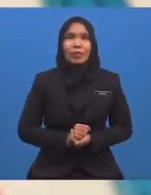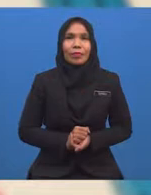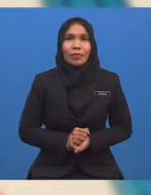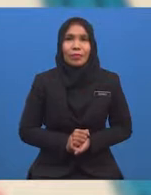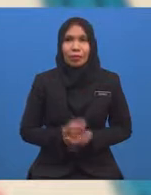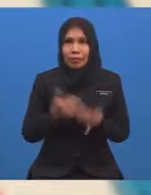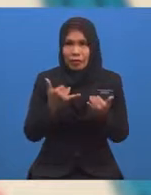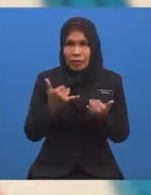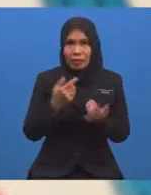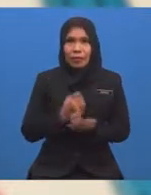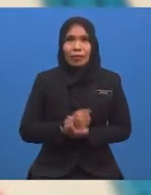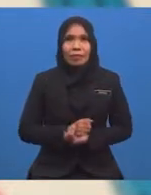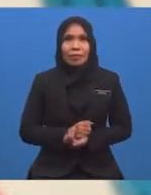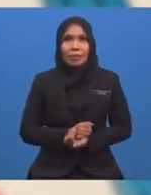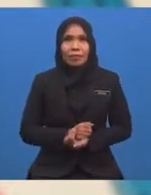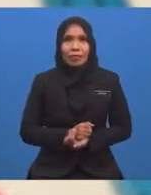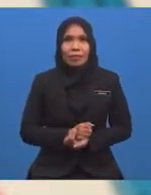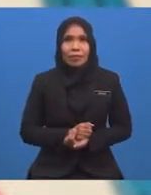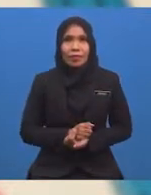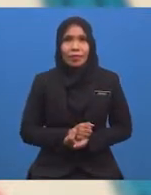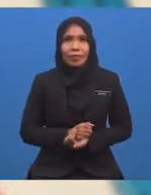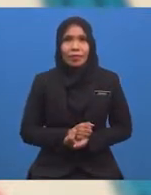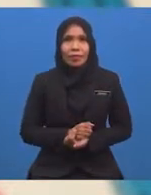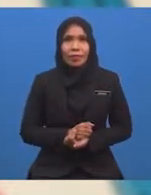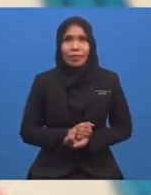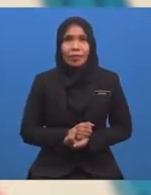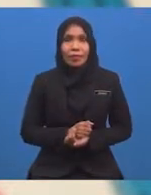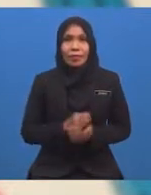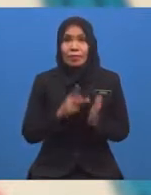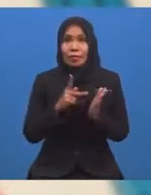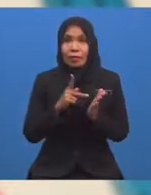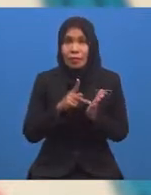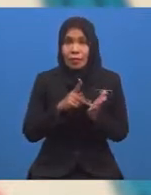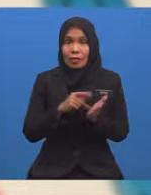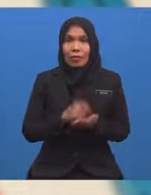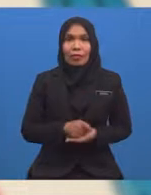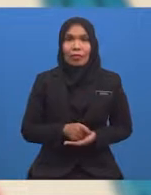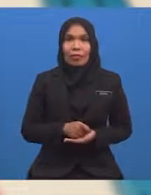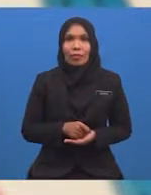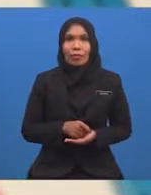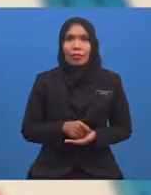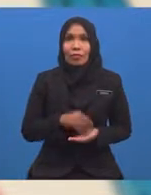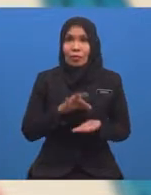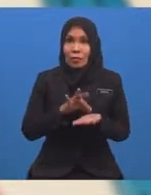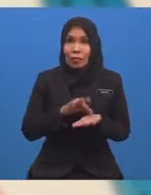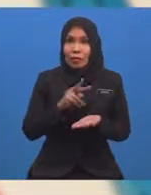berapakah biji bo oranye yang terdapat dalam gambar tersebut